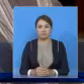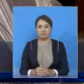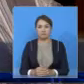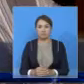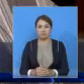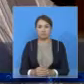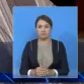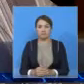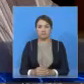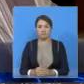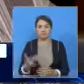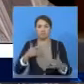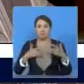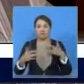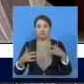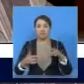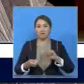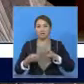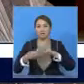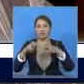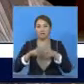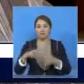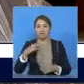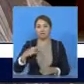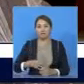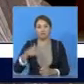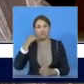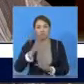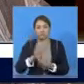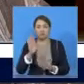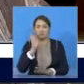В этом спектакле проблема то, что сын не звонит маме.